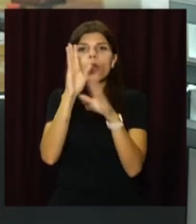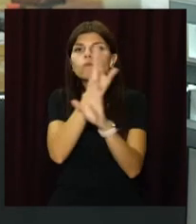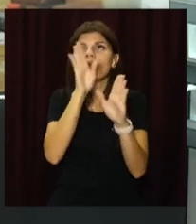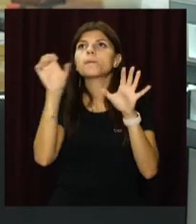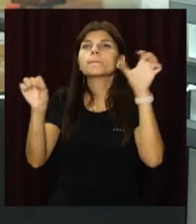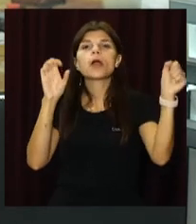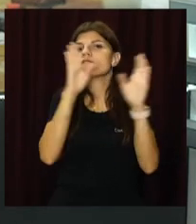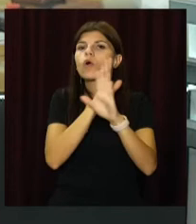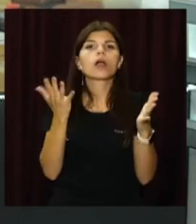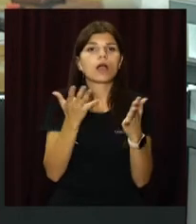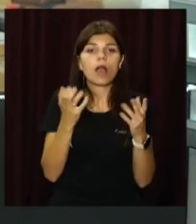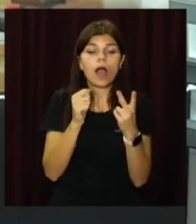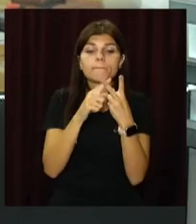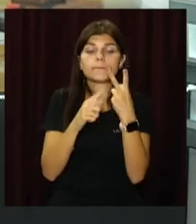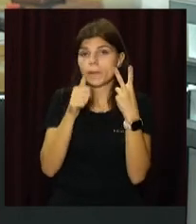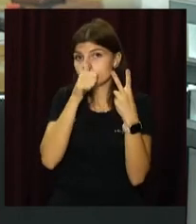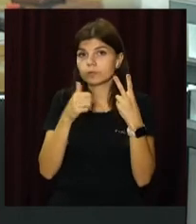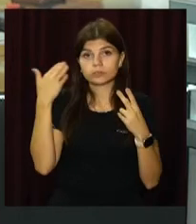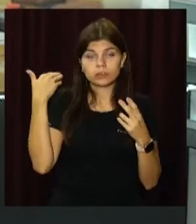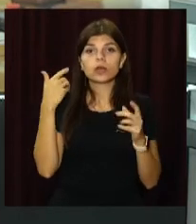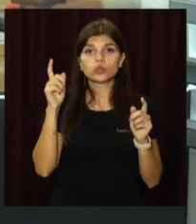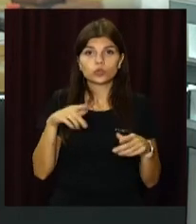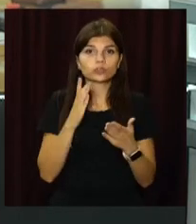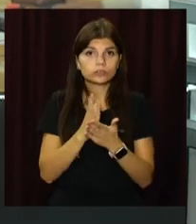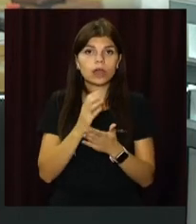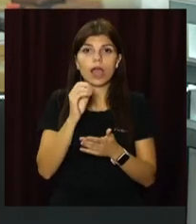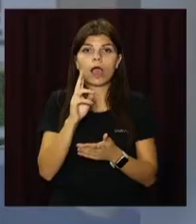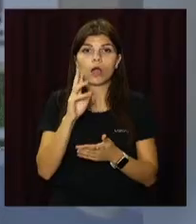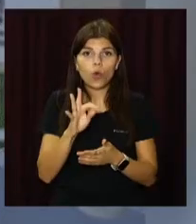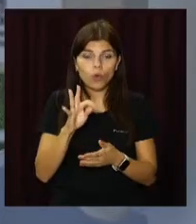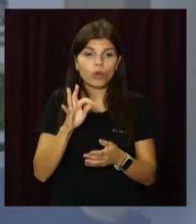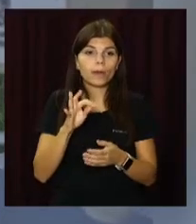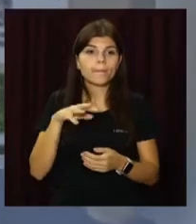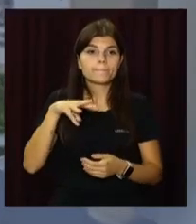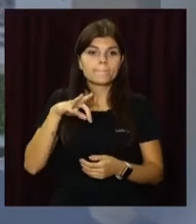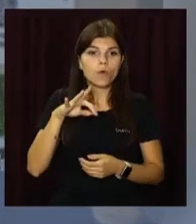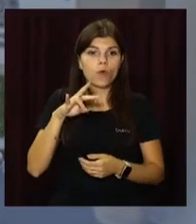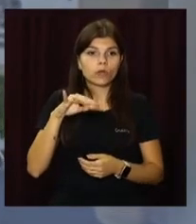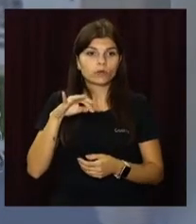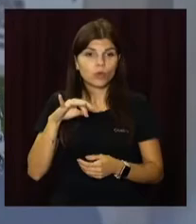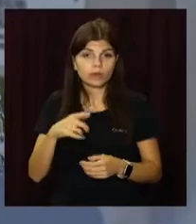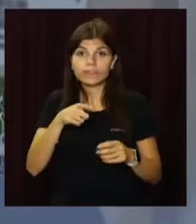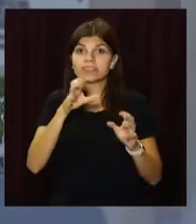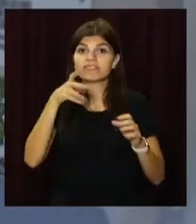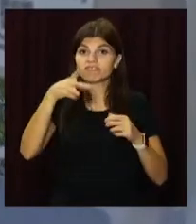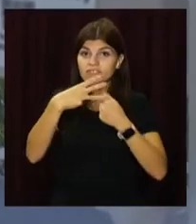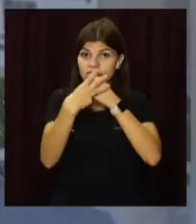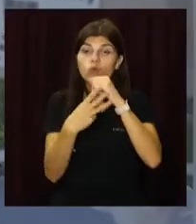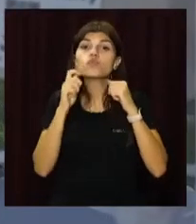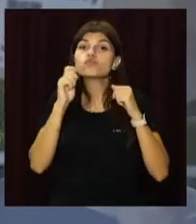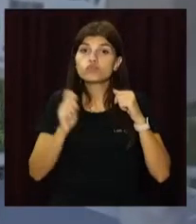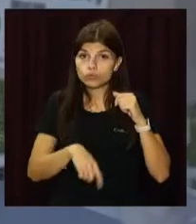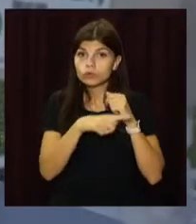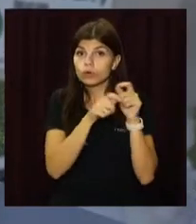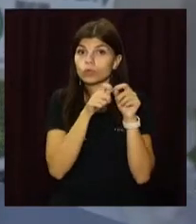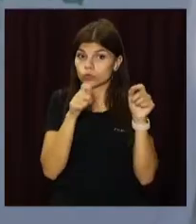півтора місяця тому з'явилися також громадські станції екомоніторингу. В Україні вони діють з 2018 року і